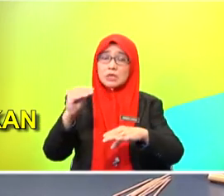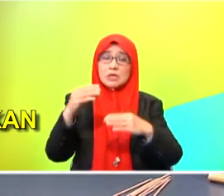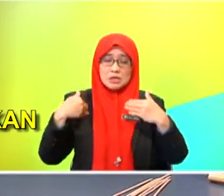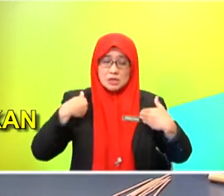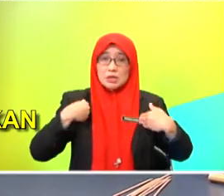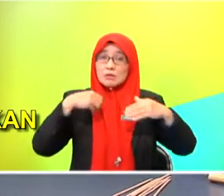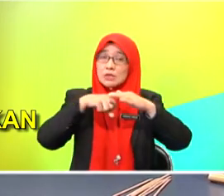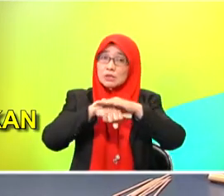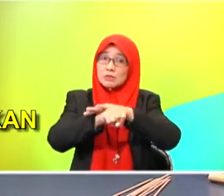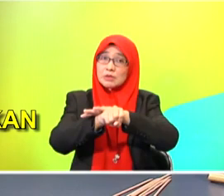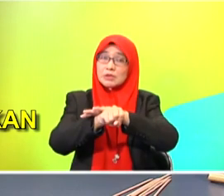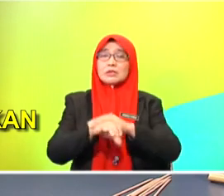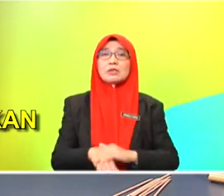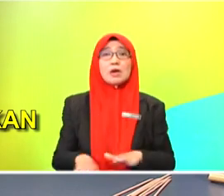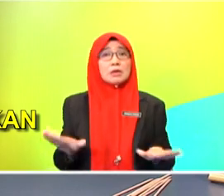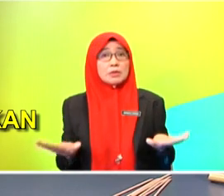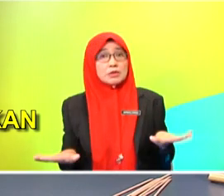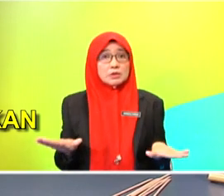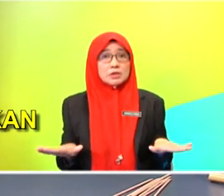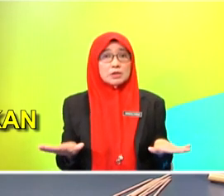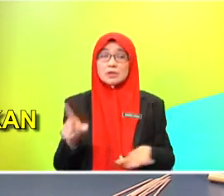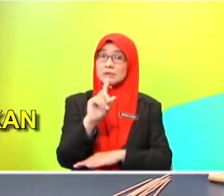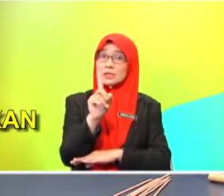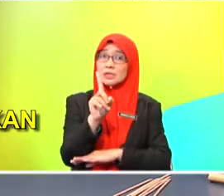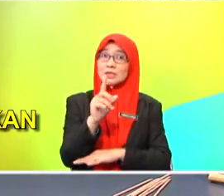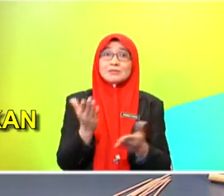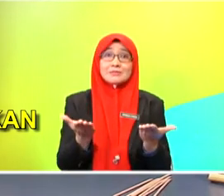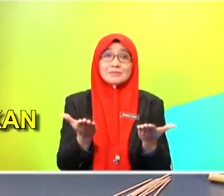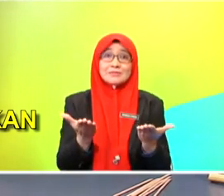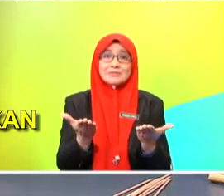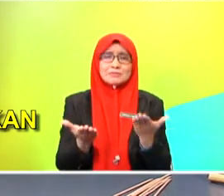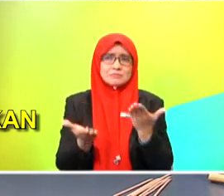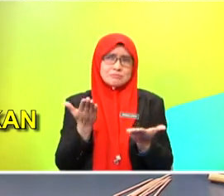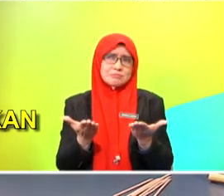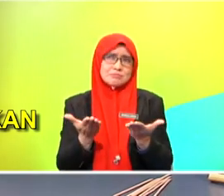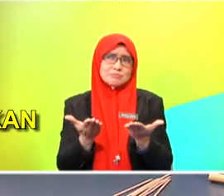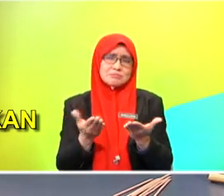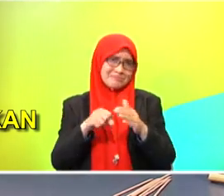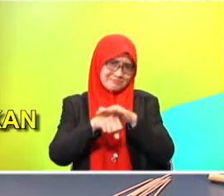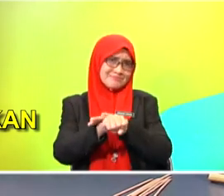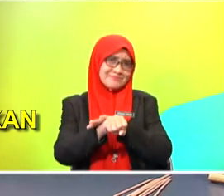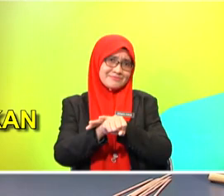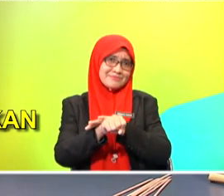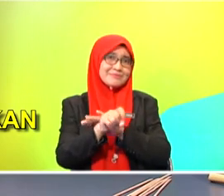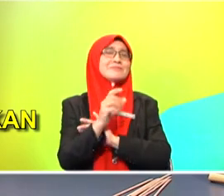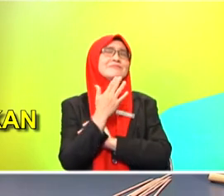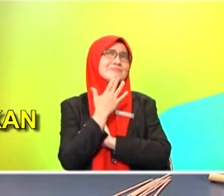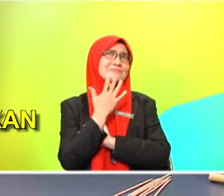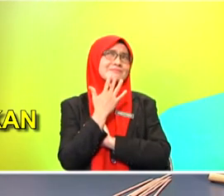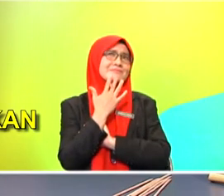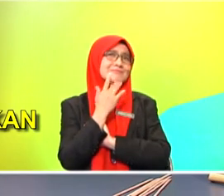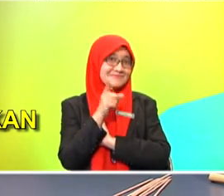Penguin mungkin melahirkan anak. Okey. Mungkin dia boleh